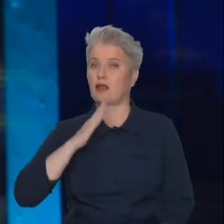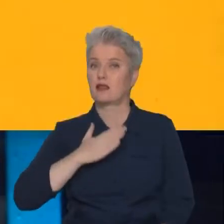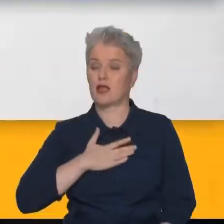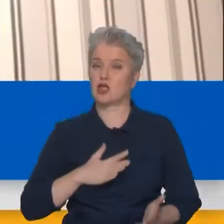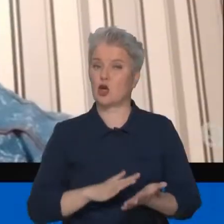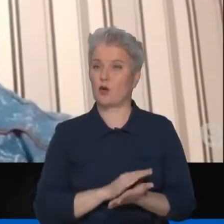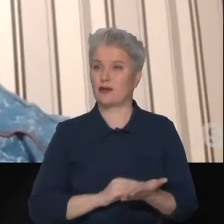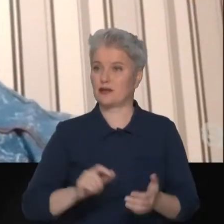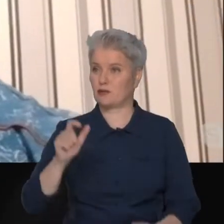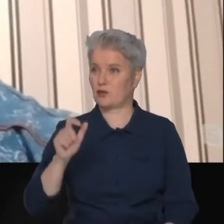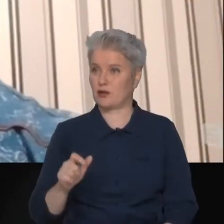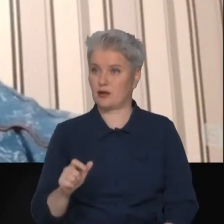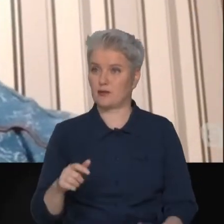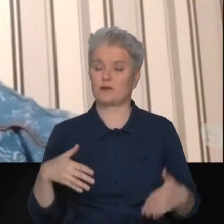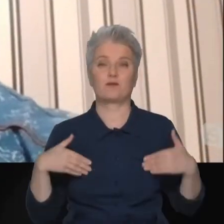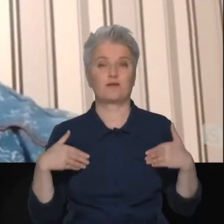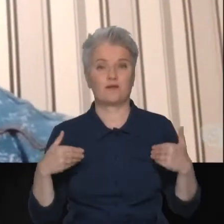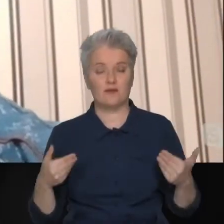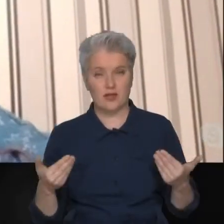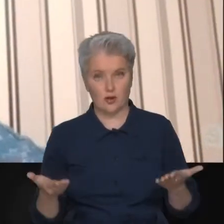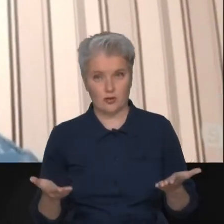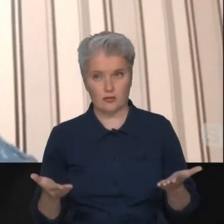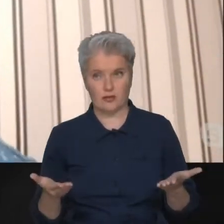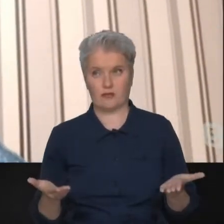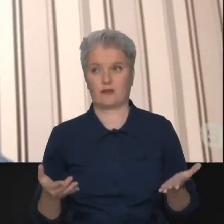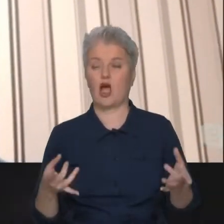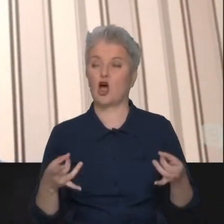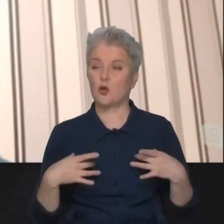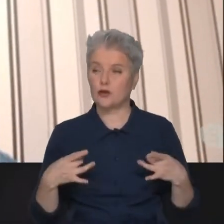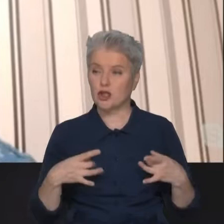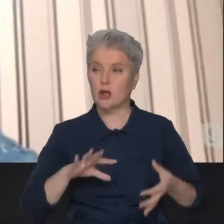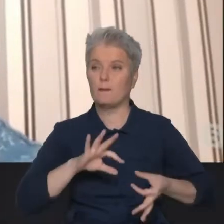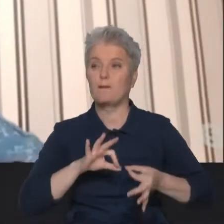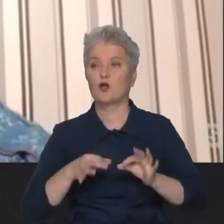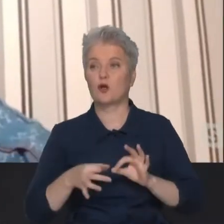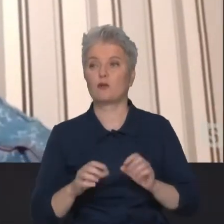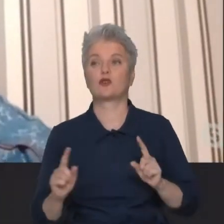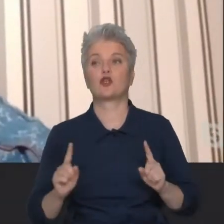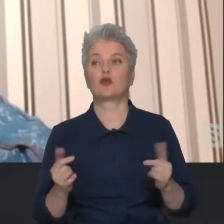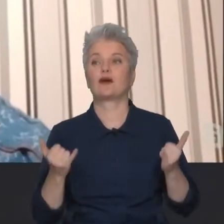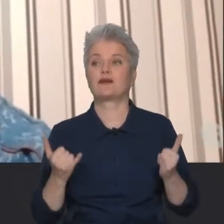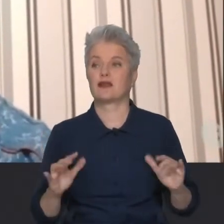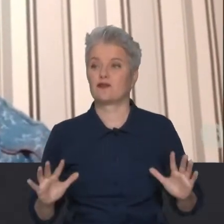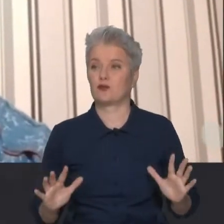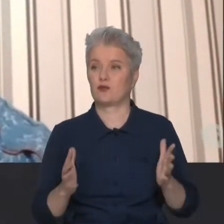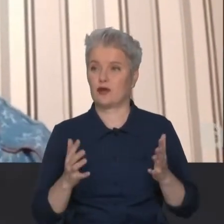прямому зв'язку. Назарію, вітаю тебе. Ну, власне, розкажи подробиці, що зараз відбувається.